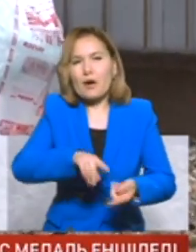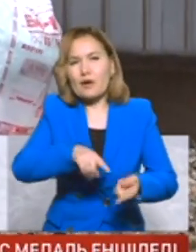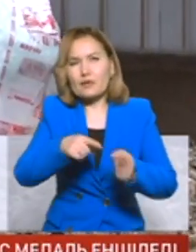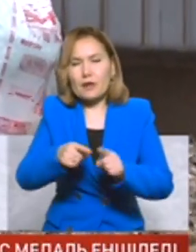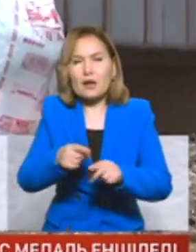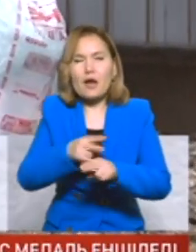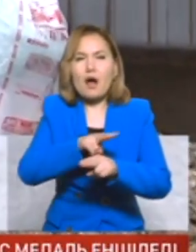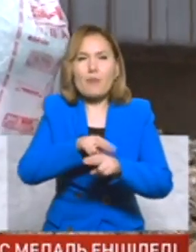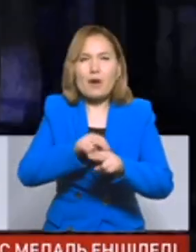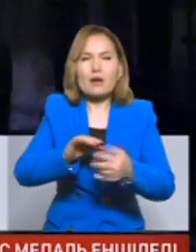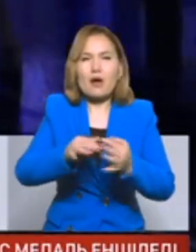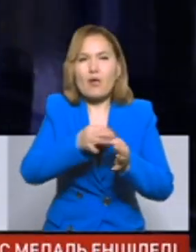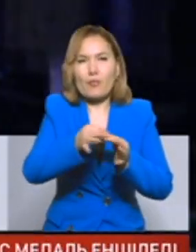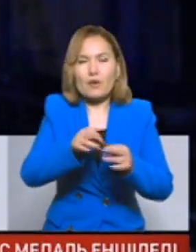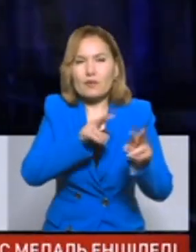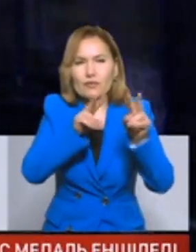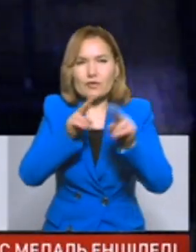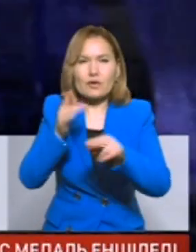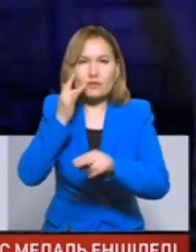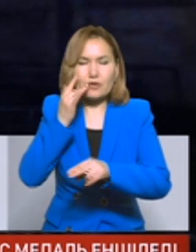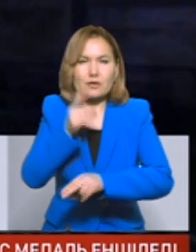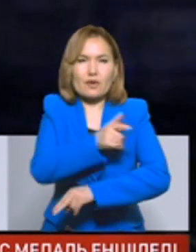полиция қызметкерлерінің бақылауында.